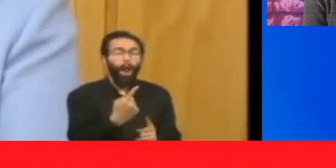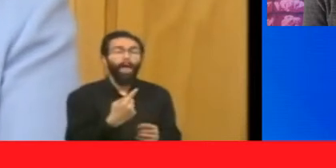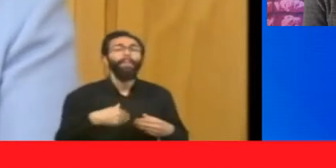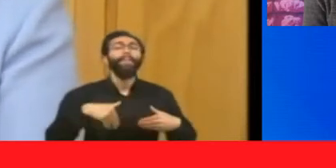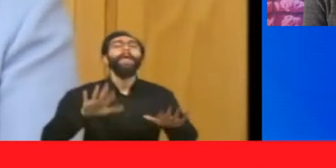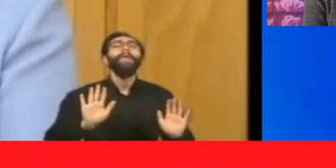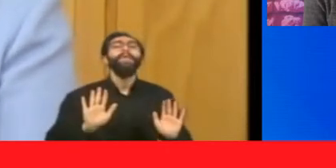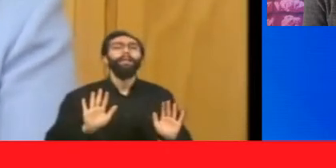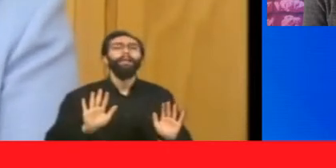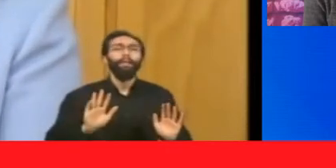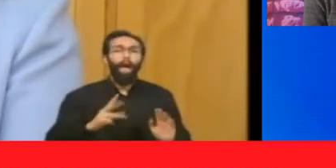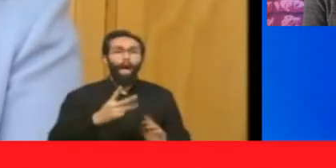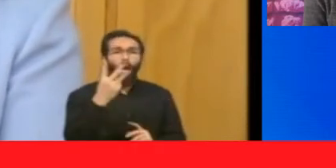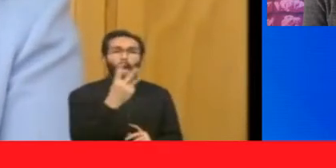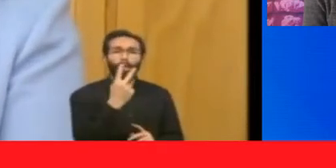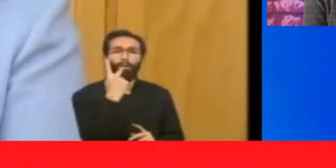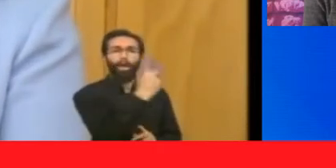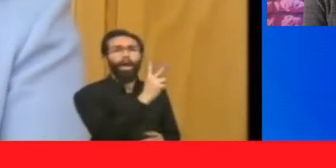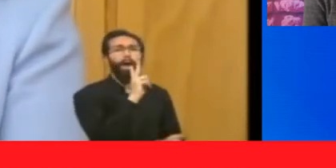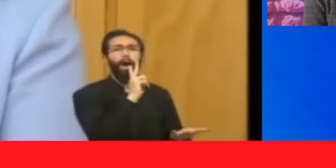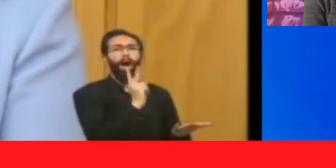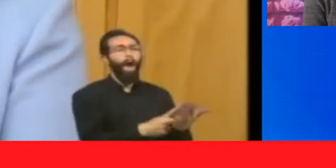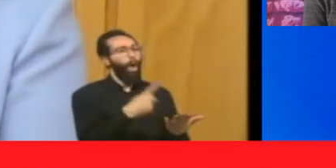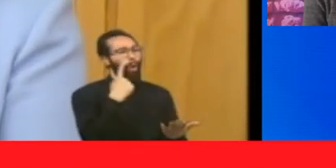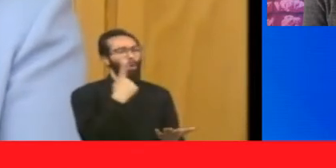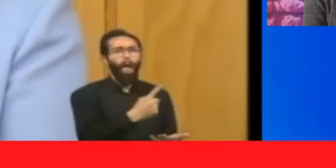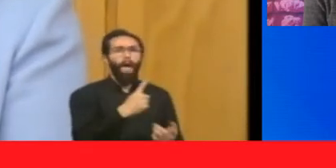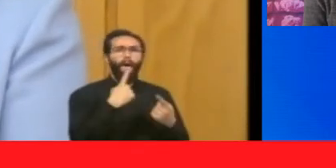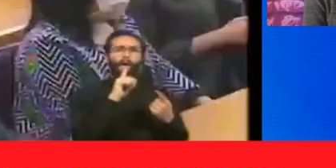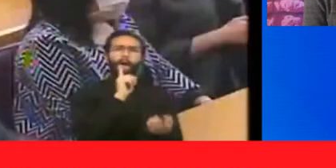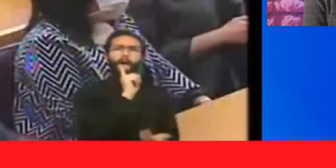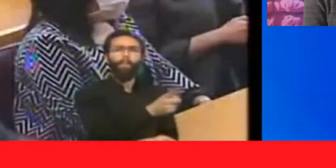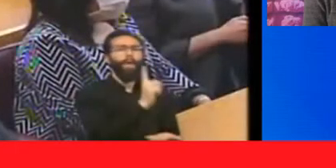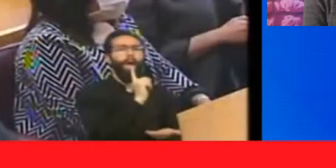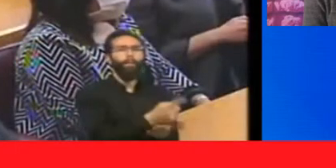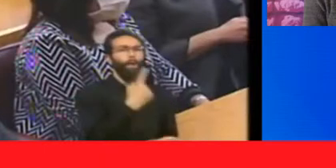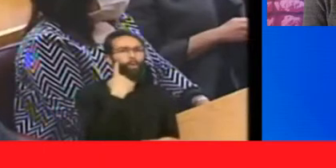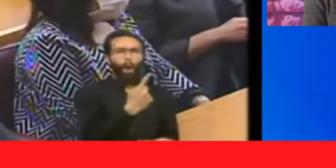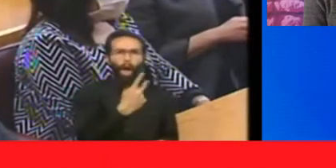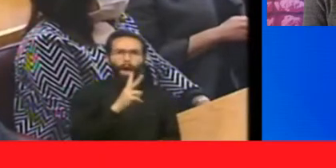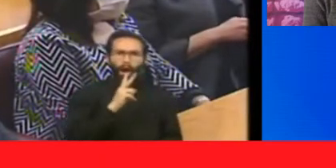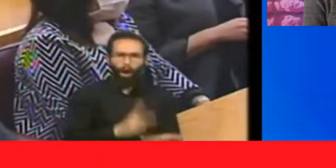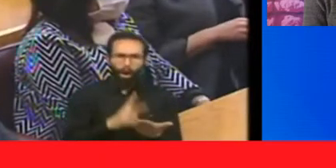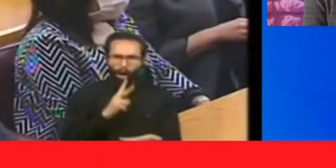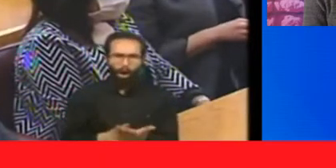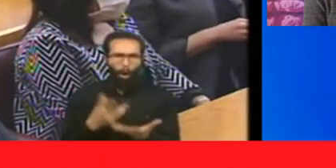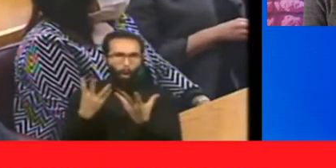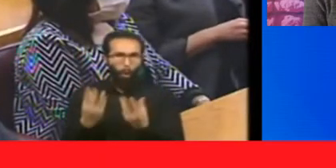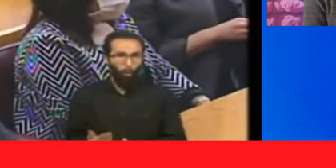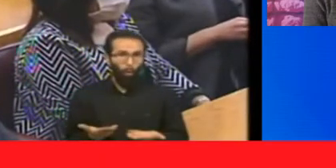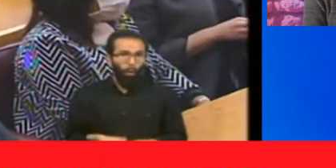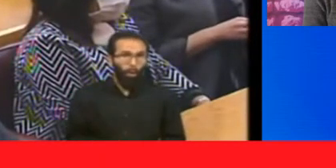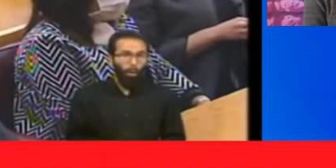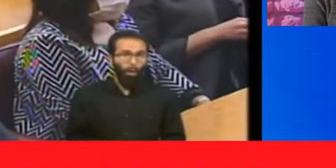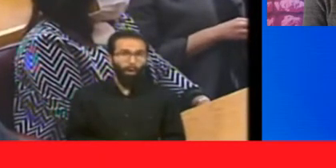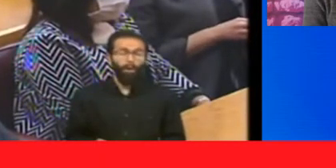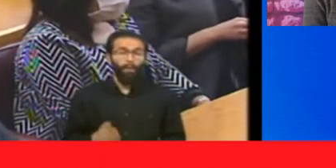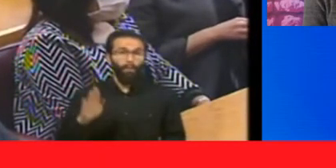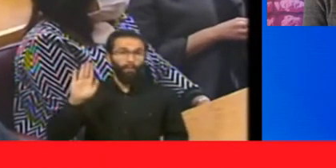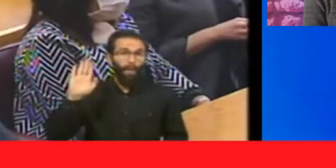arasından çıkacak fermana göre alınmaktadır. Evet, demokrasinin vazgeçilmez unsuru